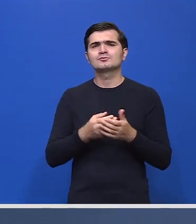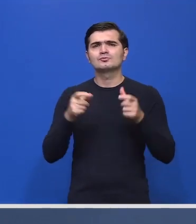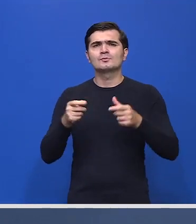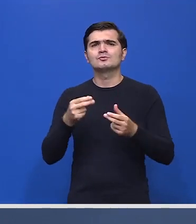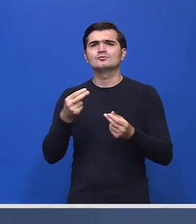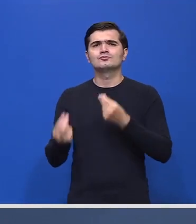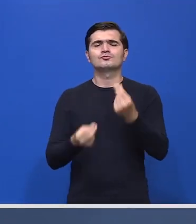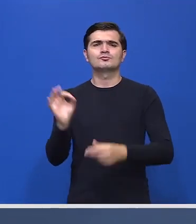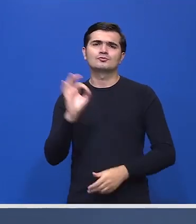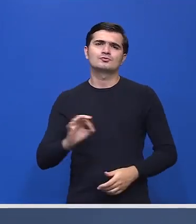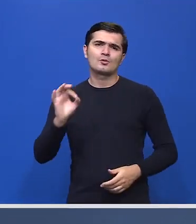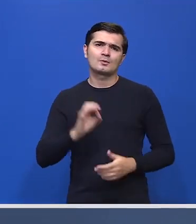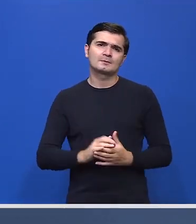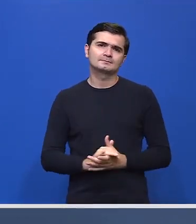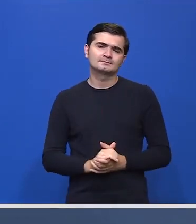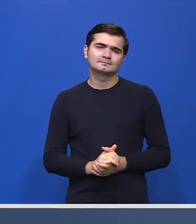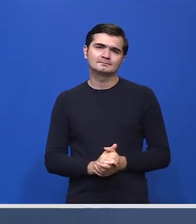noroc.